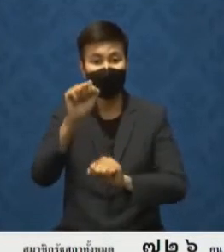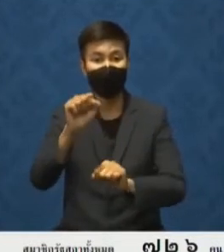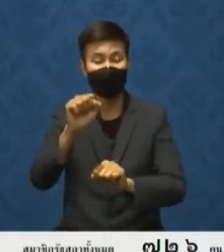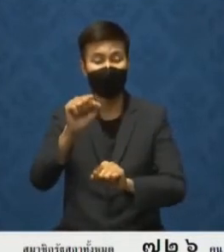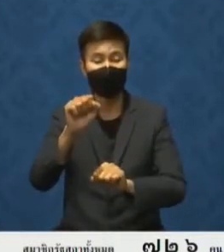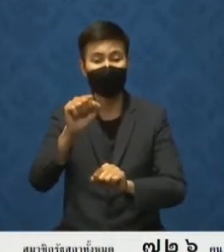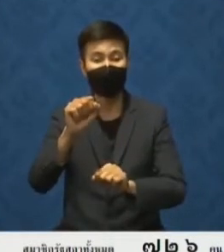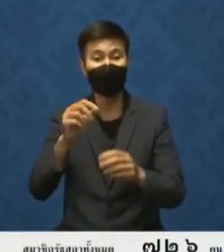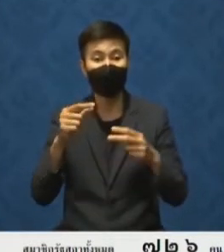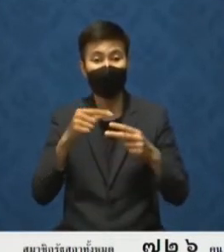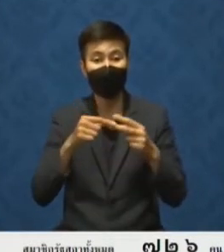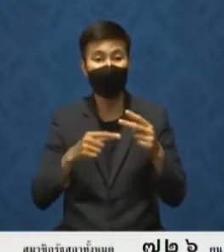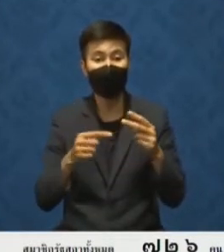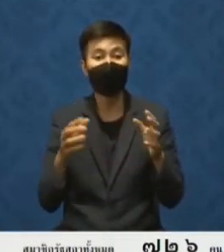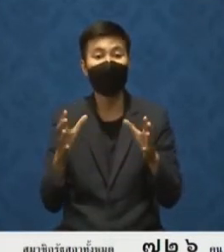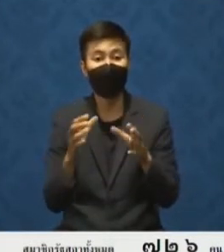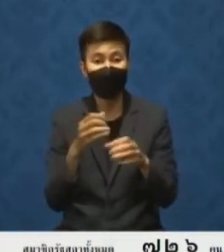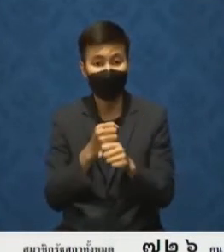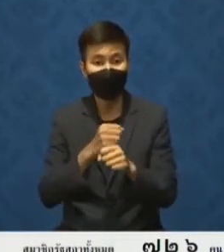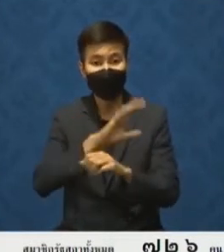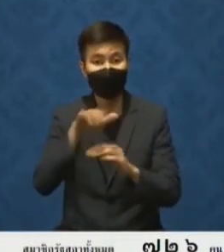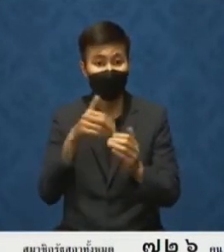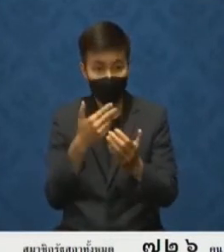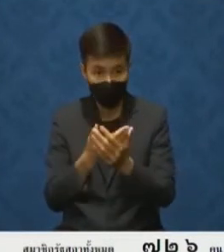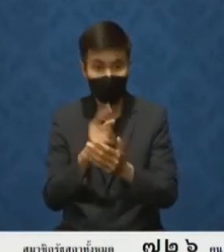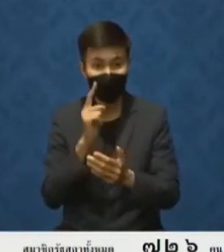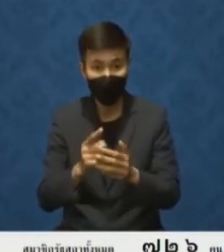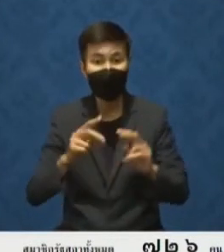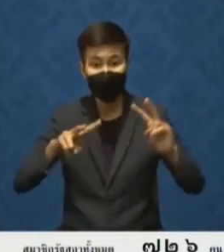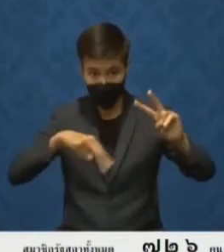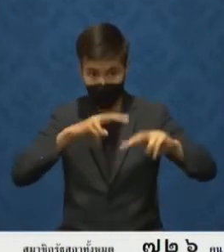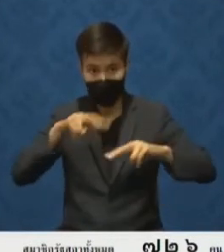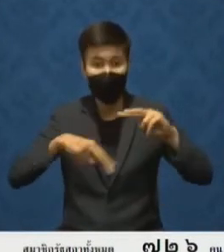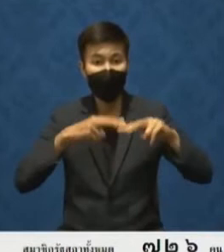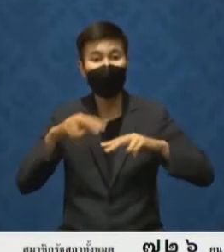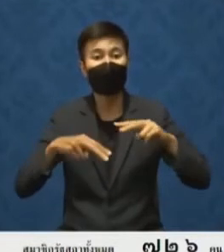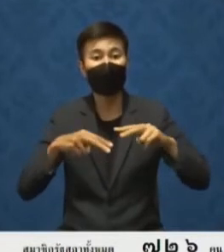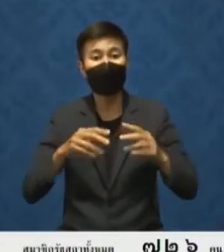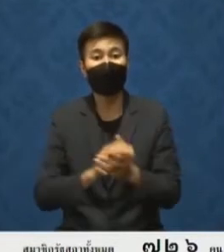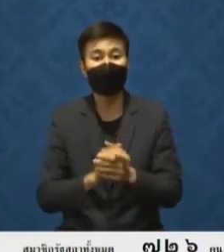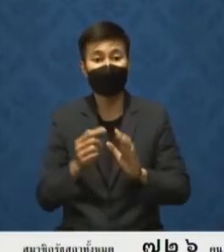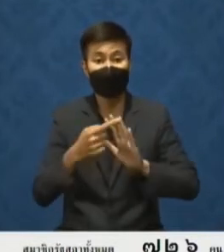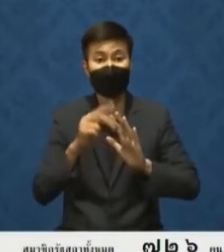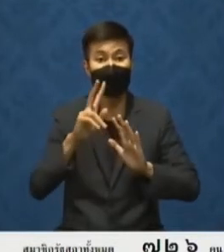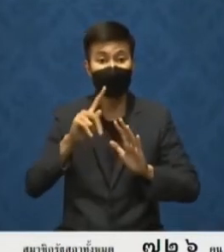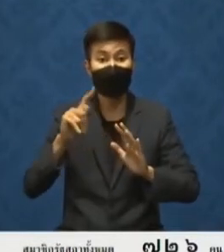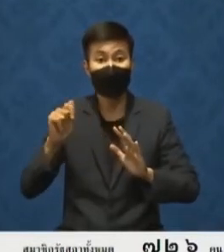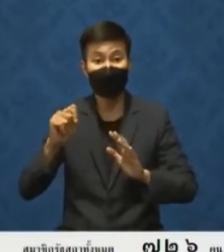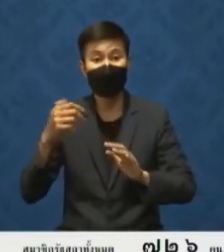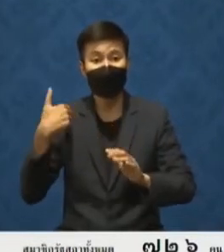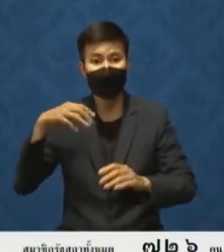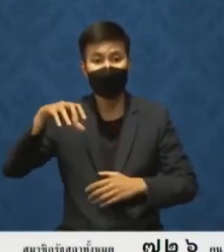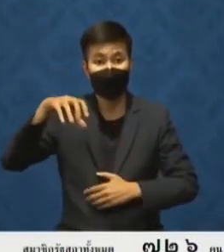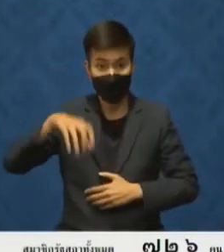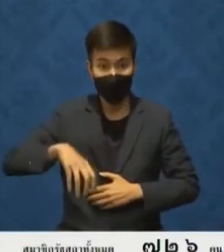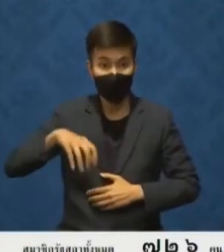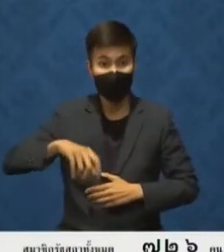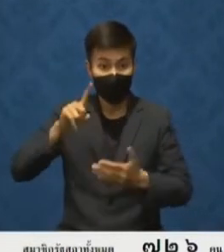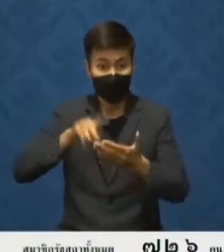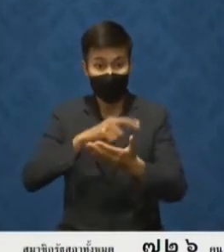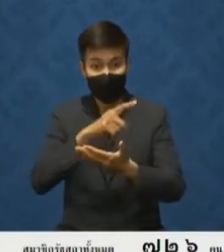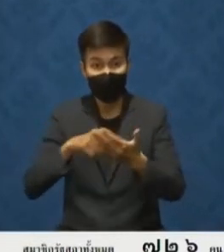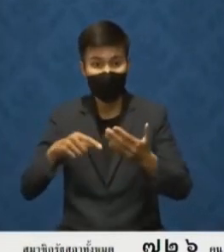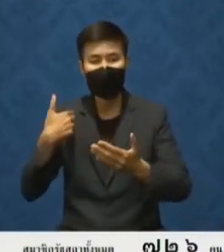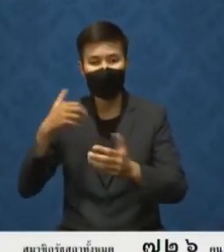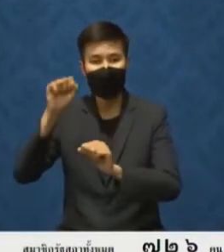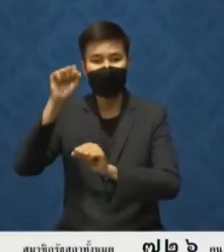ทางการนั้นก็เป็นอีกเรื่องนึงที่ตองมกตัสอบแต่ละในเขตหนวยเลอกตั้งก็จะได้มกนบคะแนนและมีการประกาศ